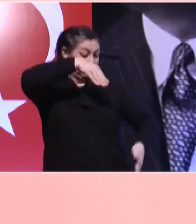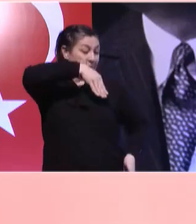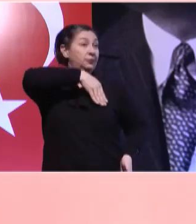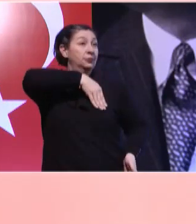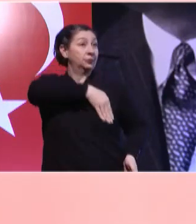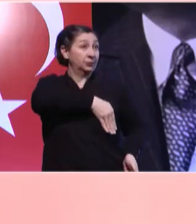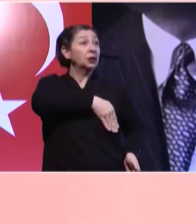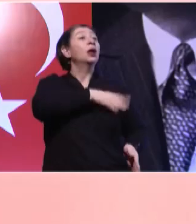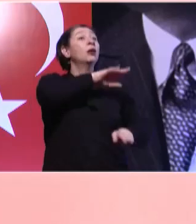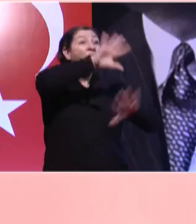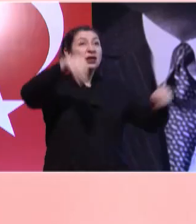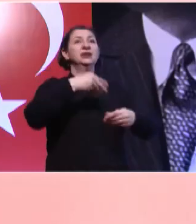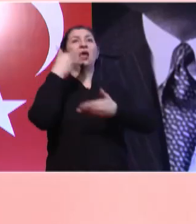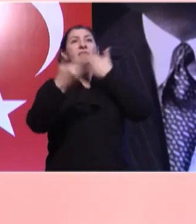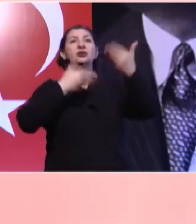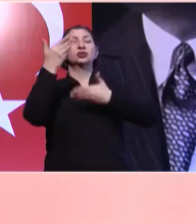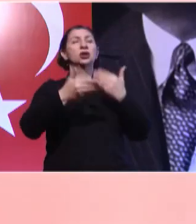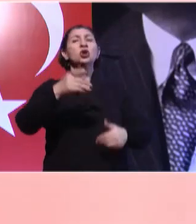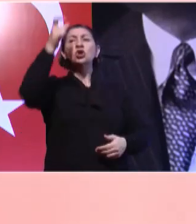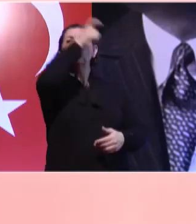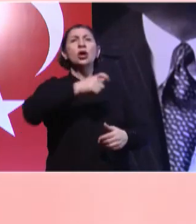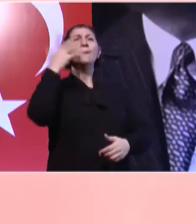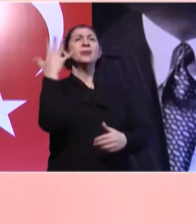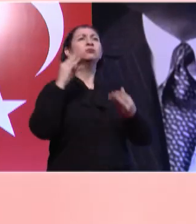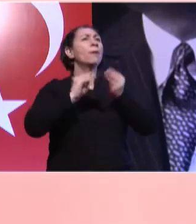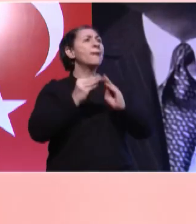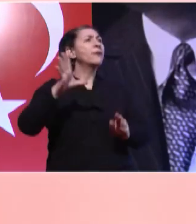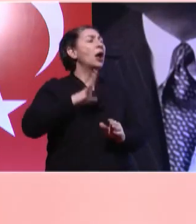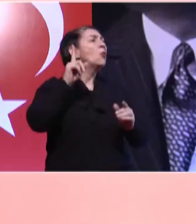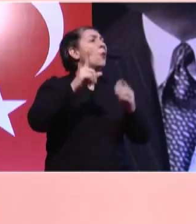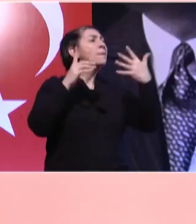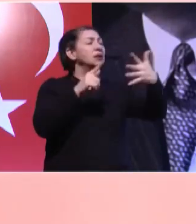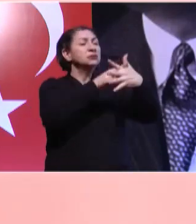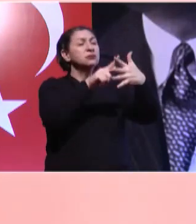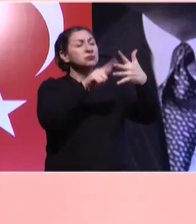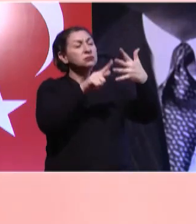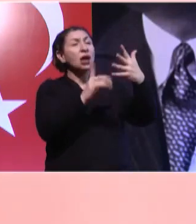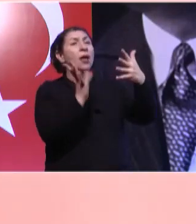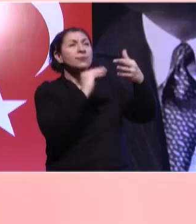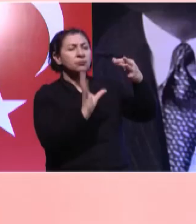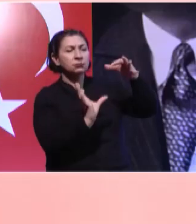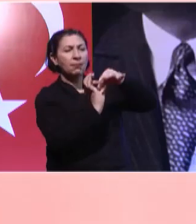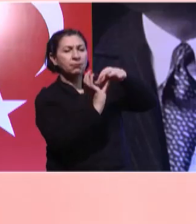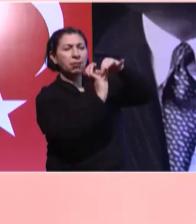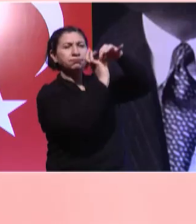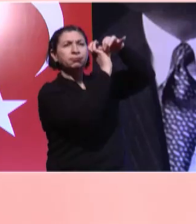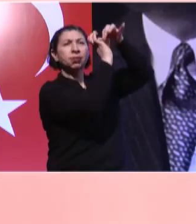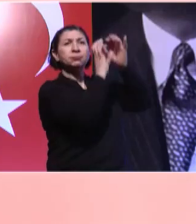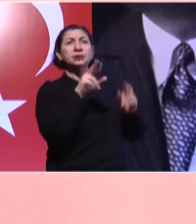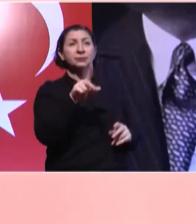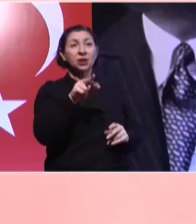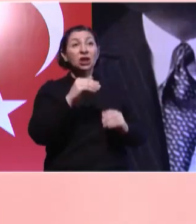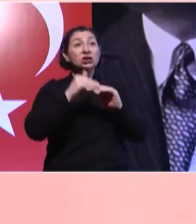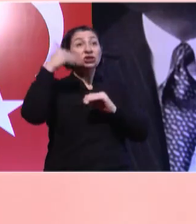Bunları anlatacaksınız. Türkiye'nin 5 temel sorunu var diyeceksin. Sorunlar iç içe geçen halkalardır. Dış